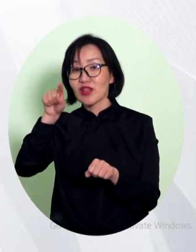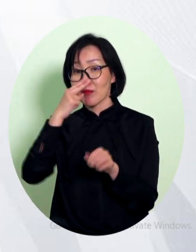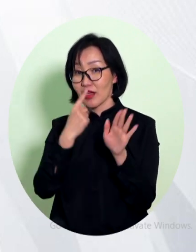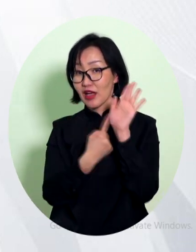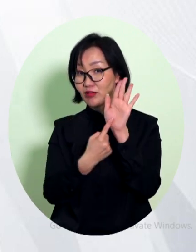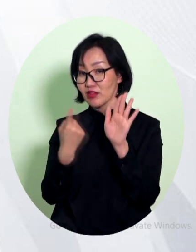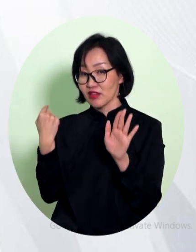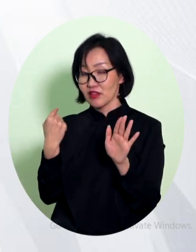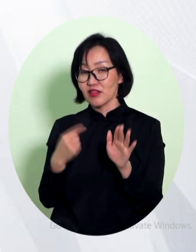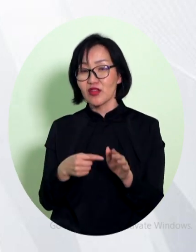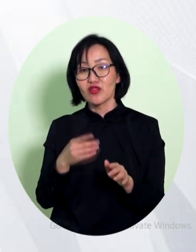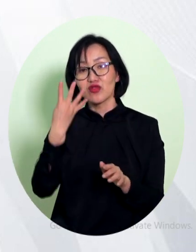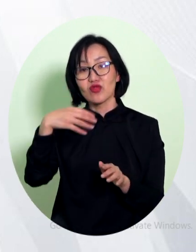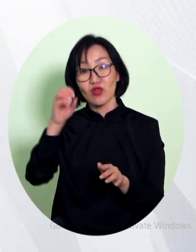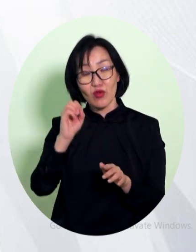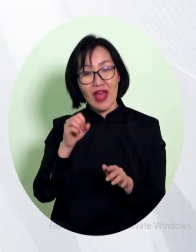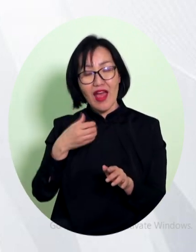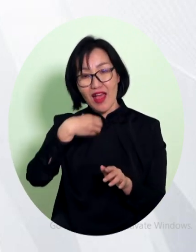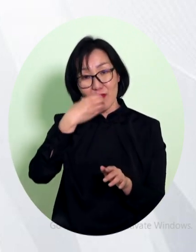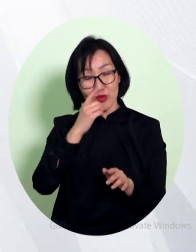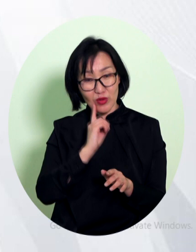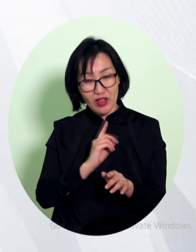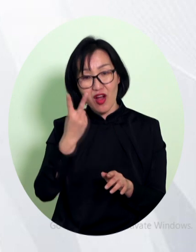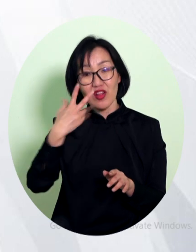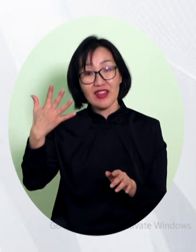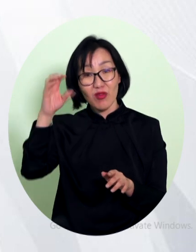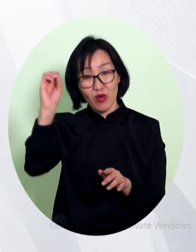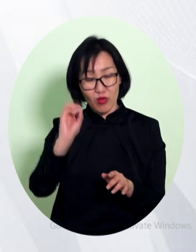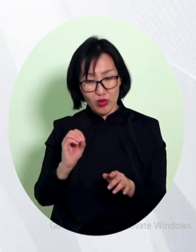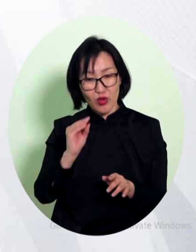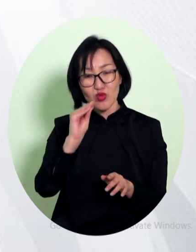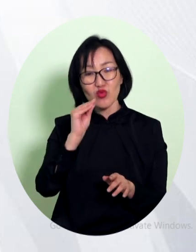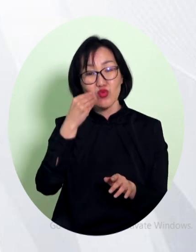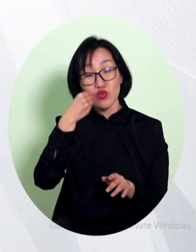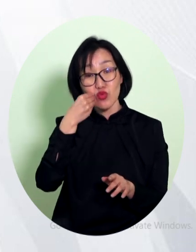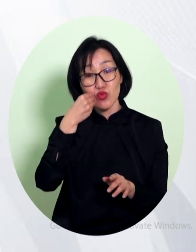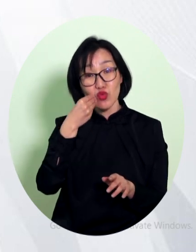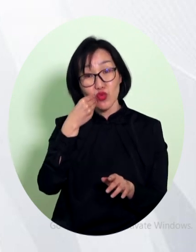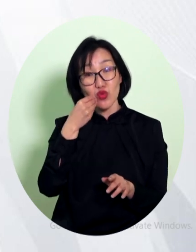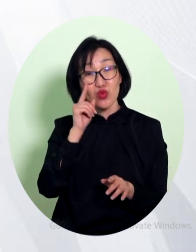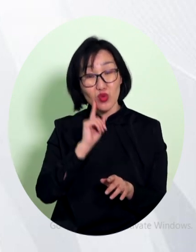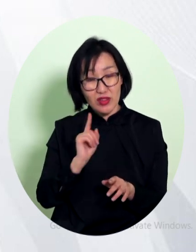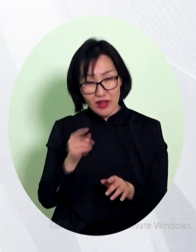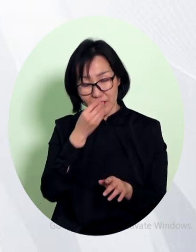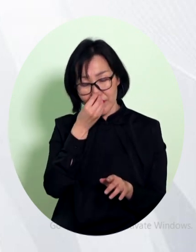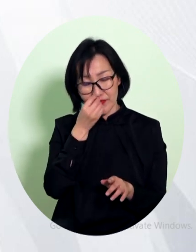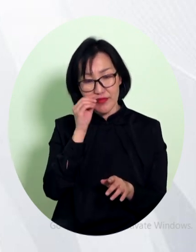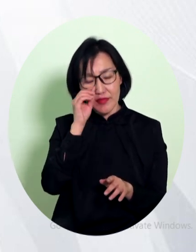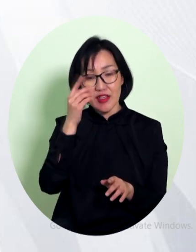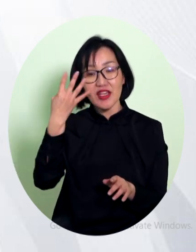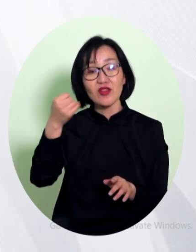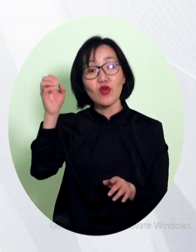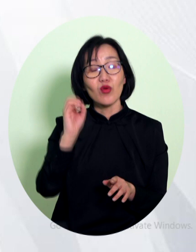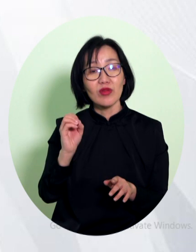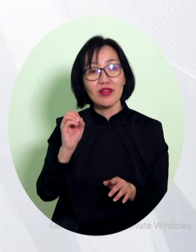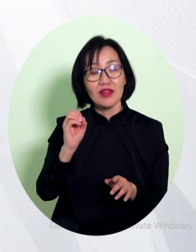нь алимнд дуртай, 25% нь жүржинд дуртай, хэдэн хувь нь гадалт